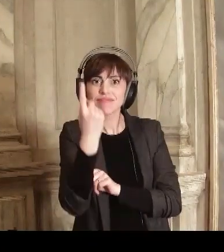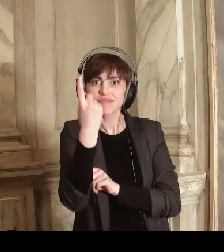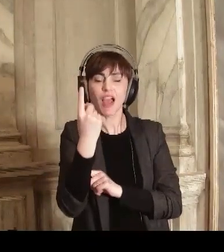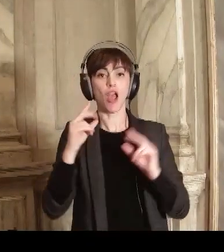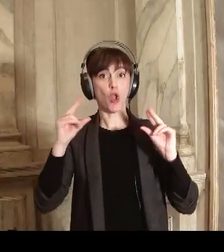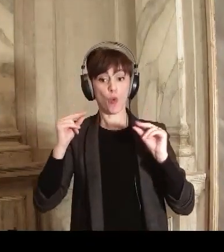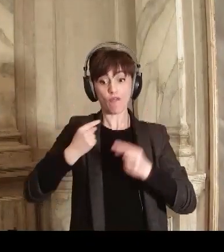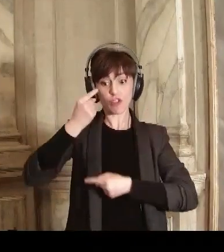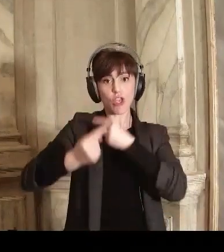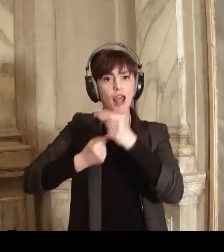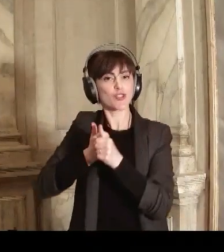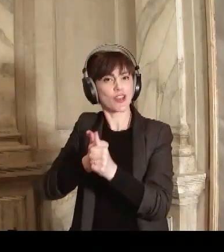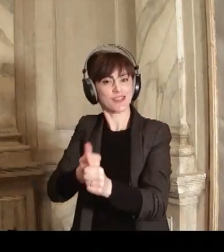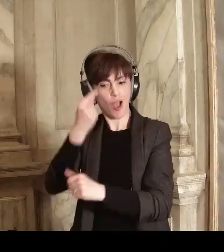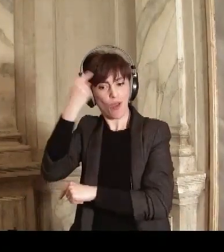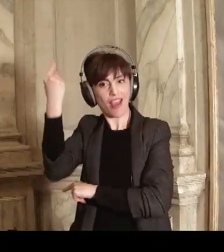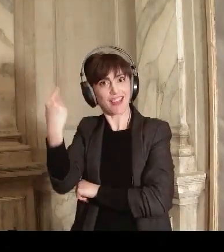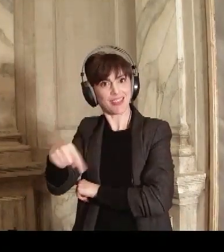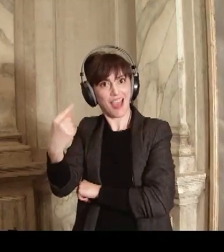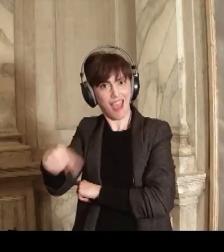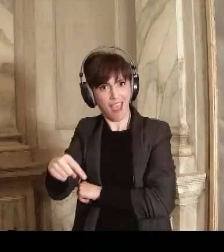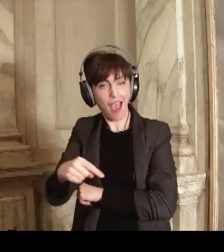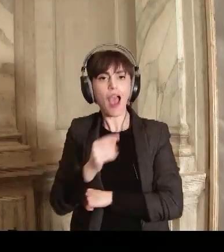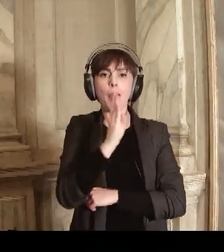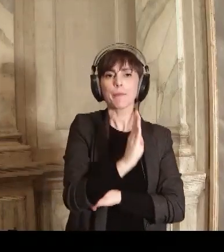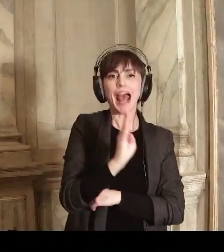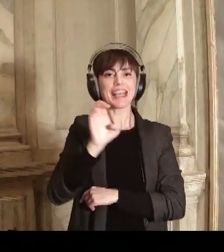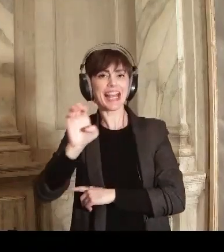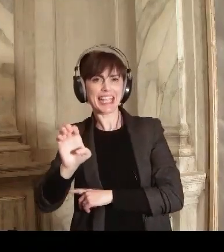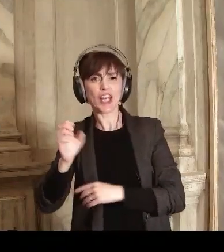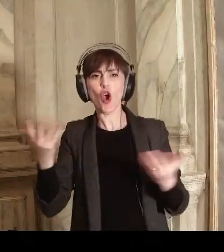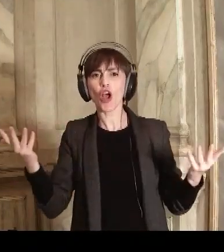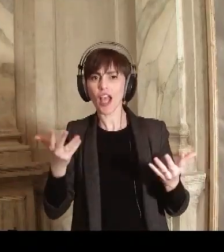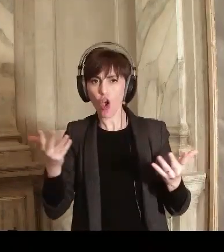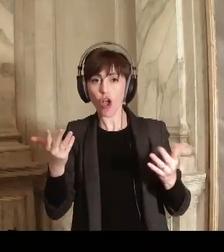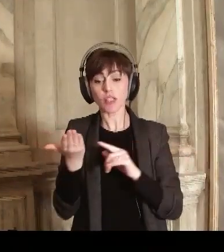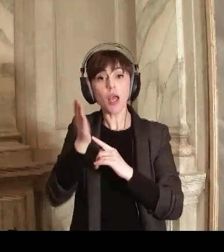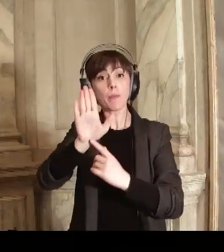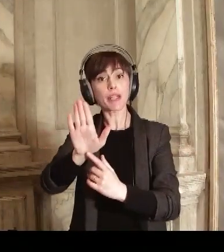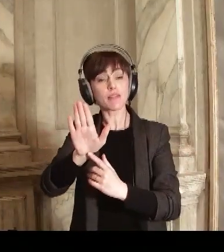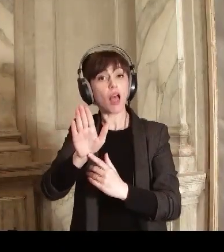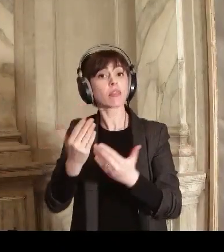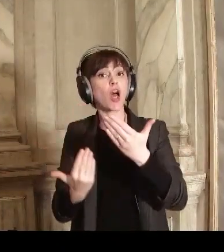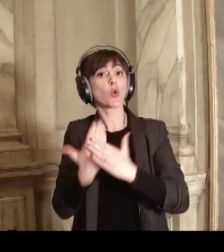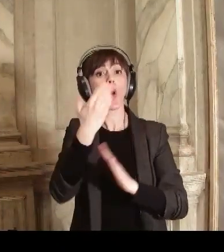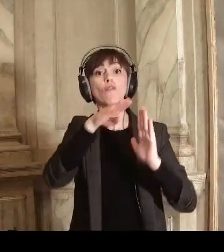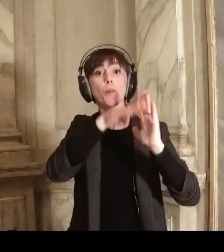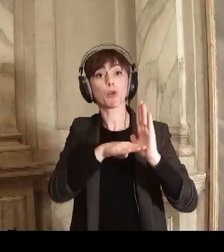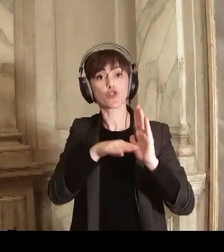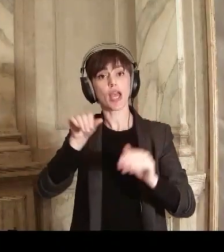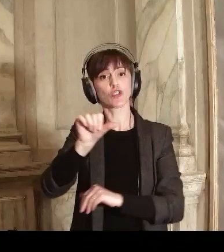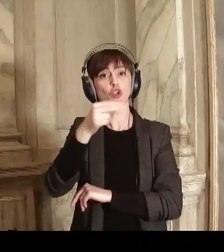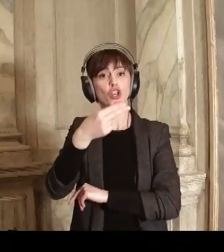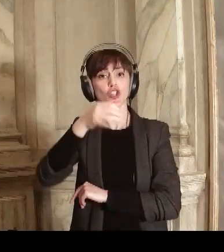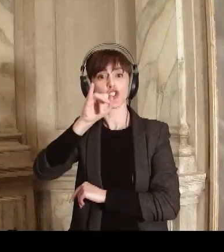celebrato compositore, produttore, artista visivo, attivista presenterà al Teatro alla Fenice un nuovo progetto, Ships, in